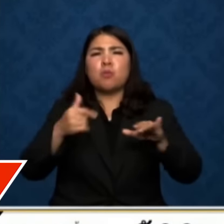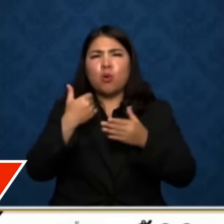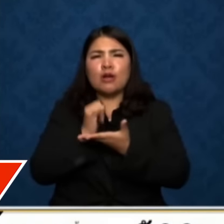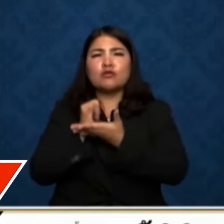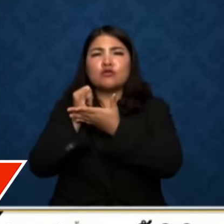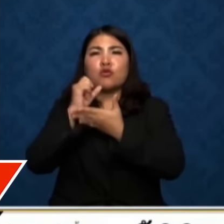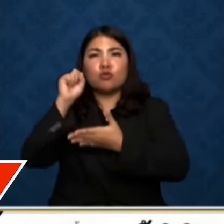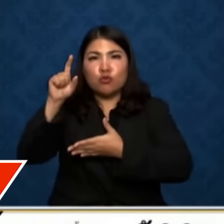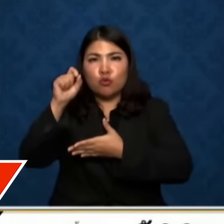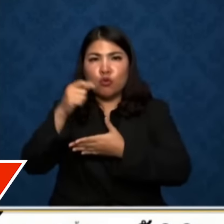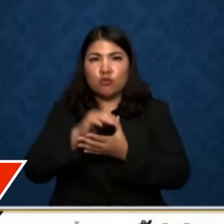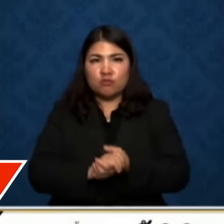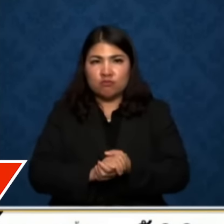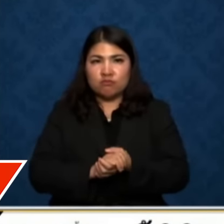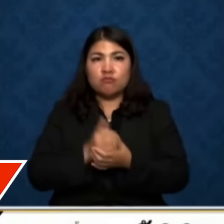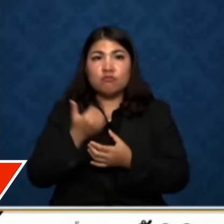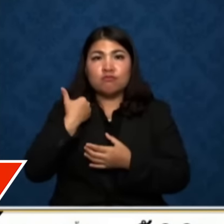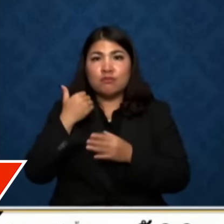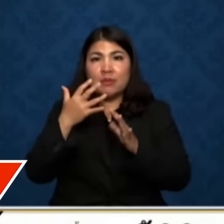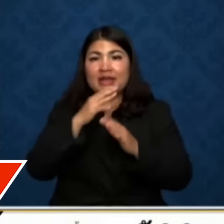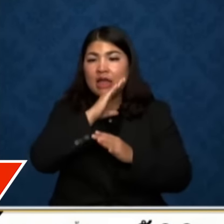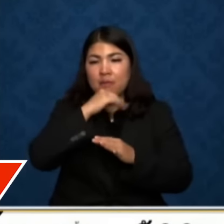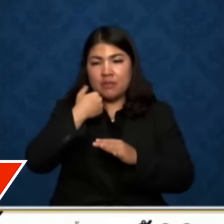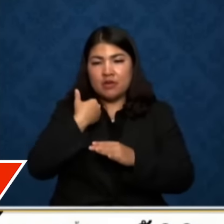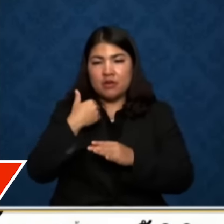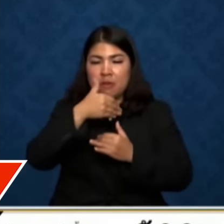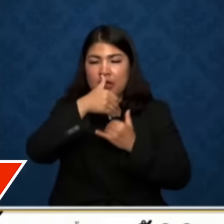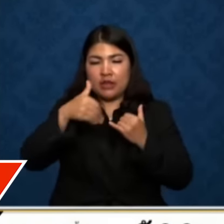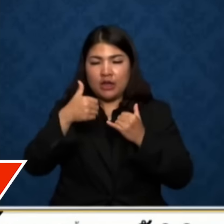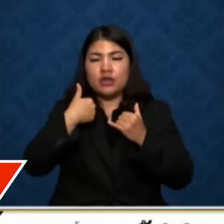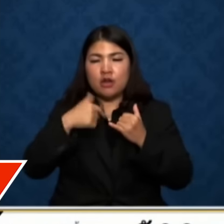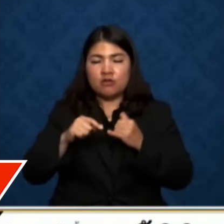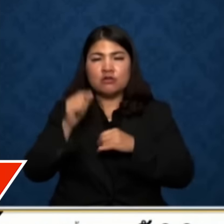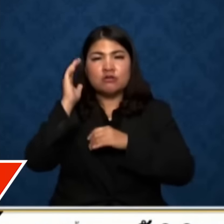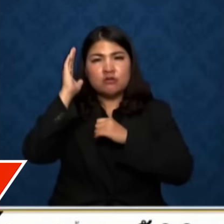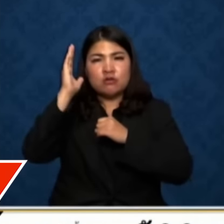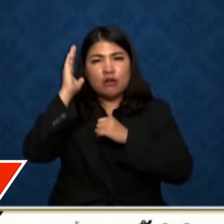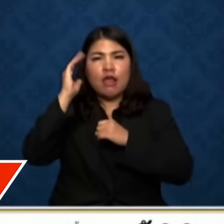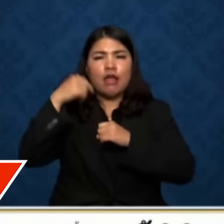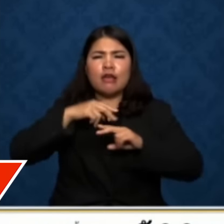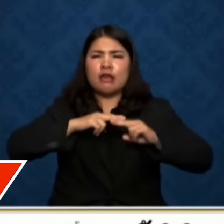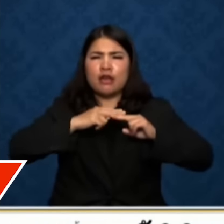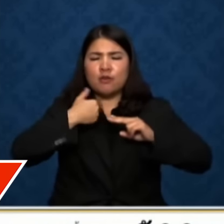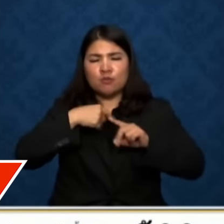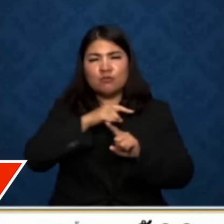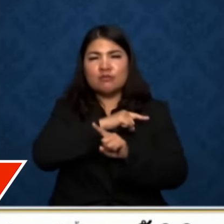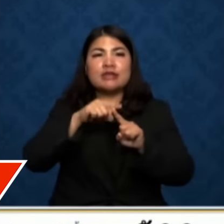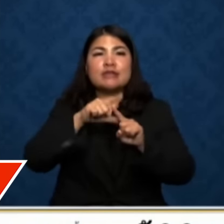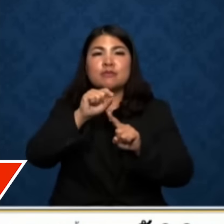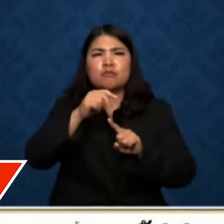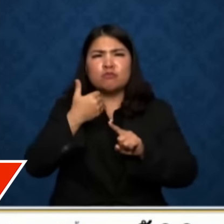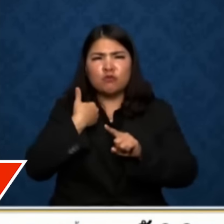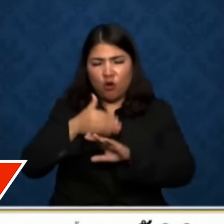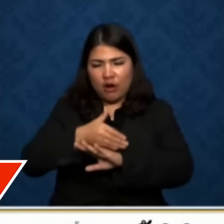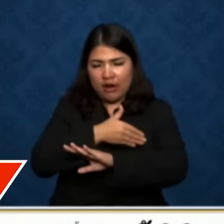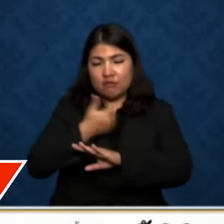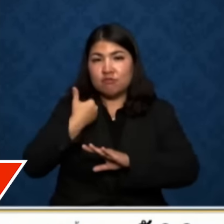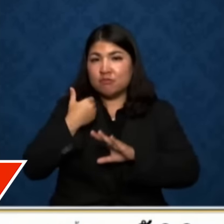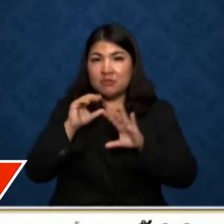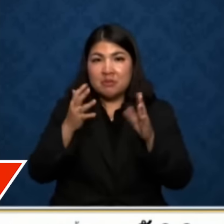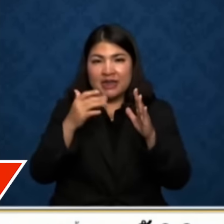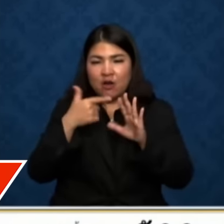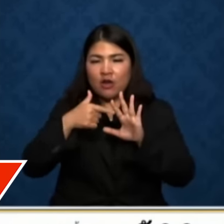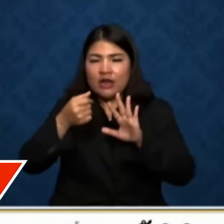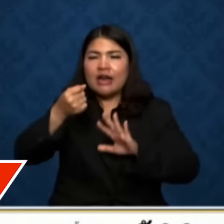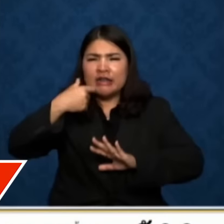ม่มีหมอวายโยถ้ามีผ่าตัดแถลงไง23ตุลาก็แถลงแสดงว่าตอนแรกไม่ได้แถลงก็คือไม่มีก็รักษาด้วยยา